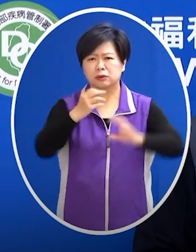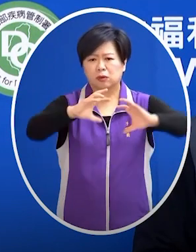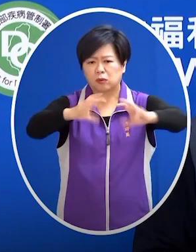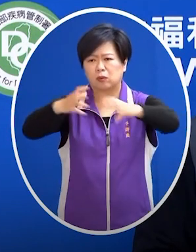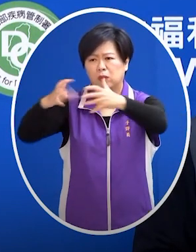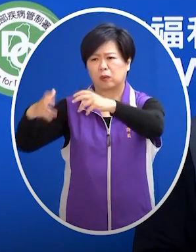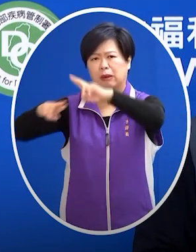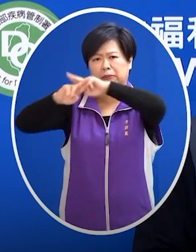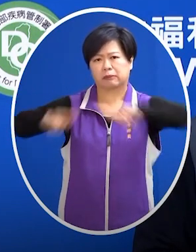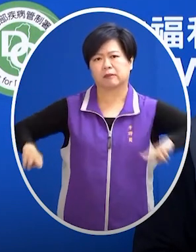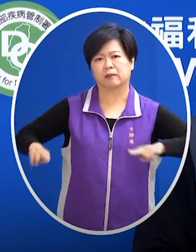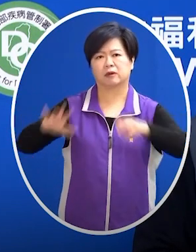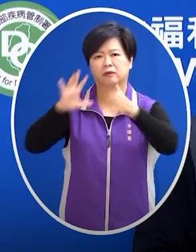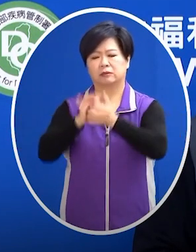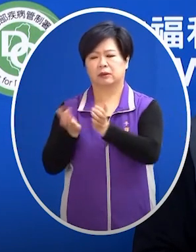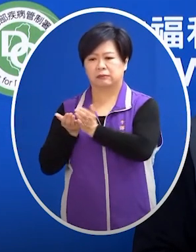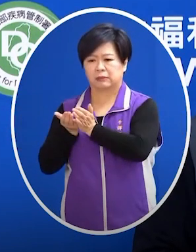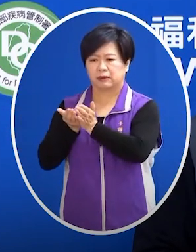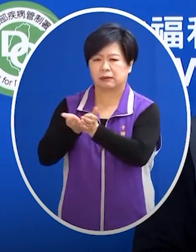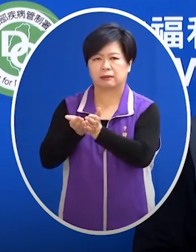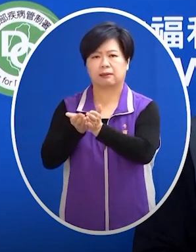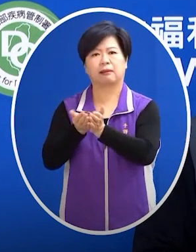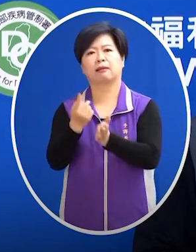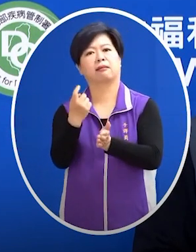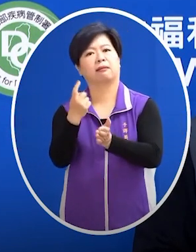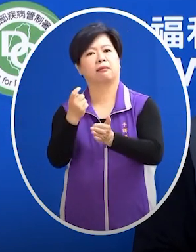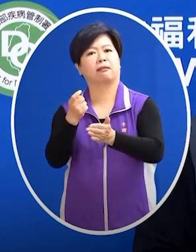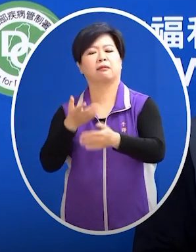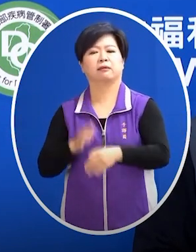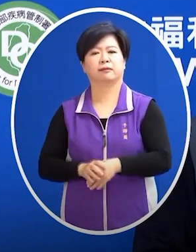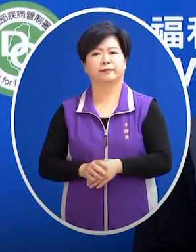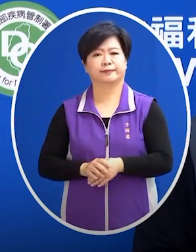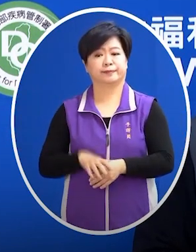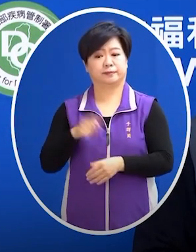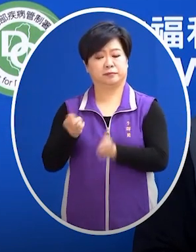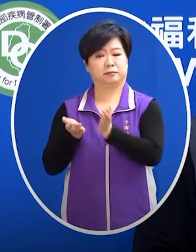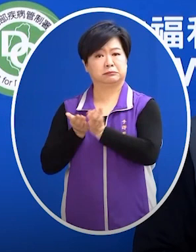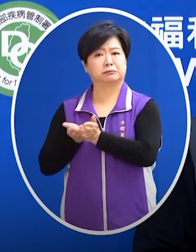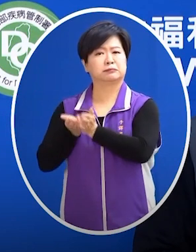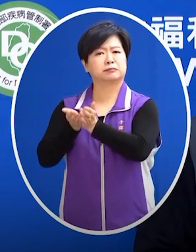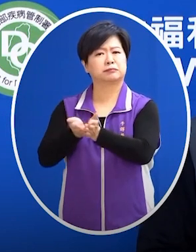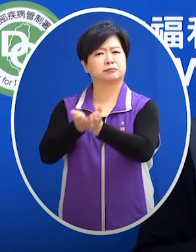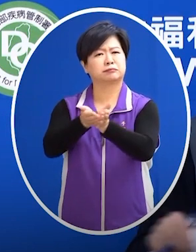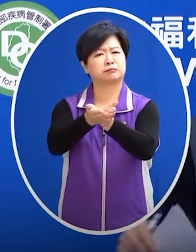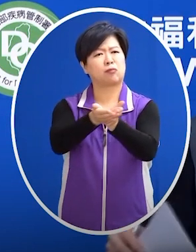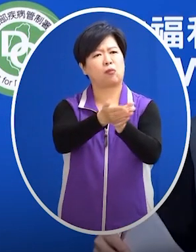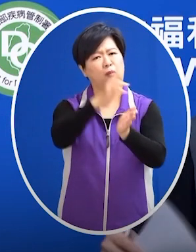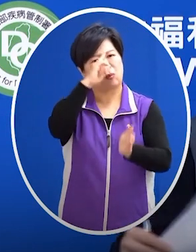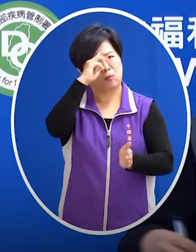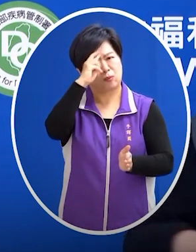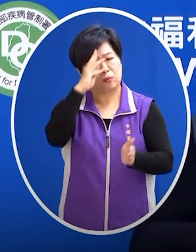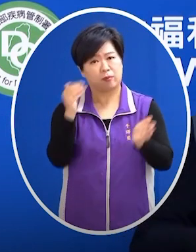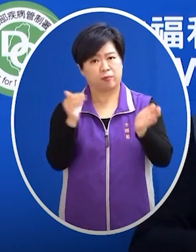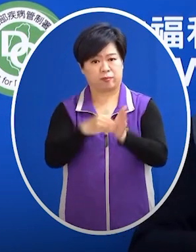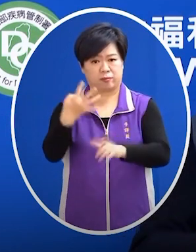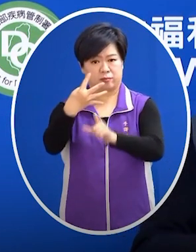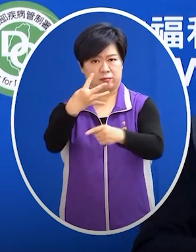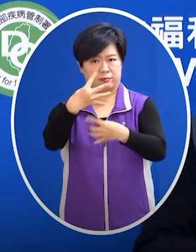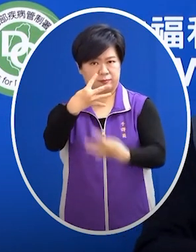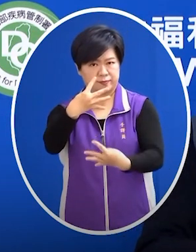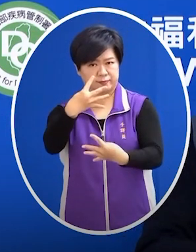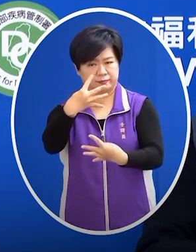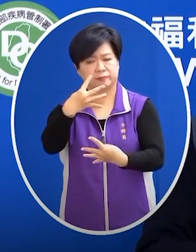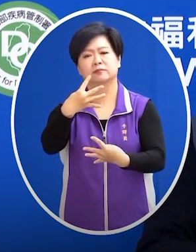边境，导致游轮无法停泊，因此该游轮在海上漂流多日，并于4月4号上